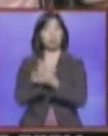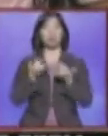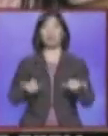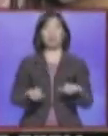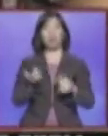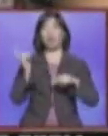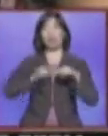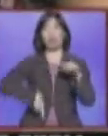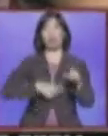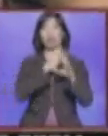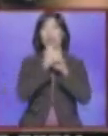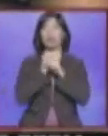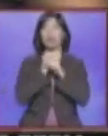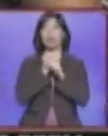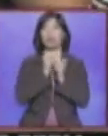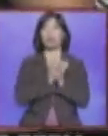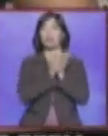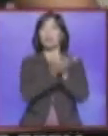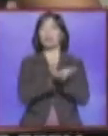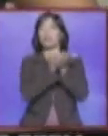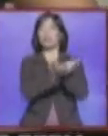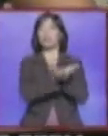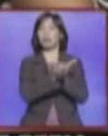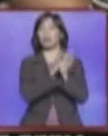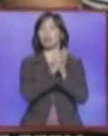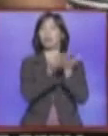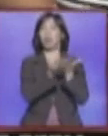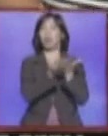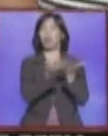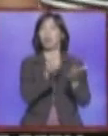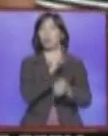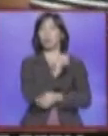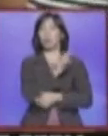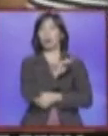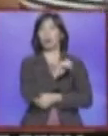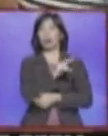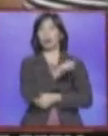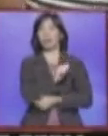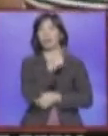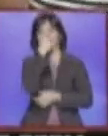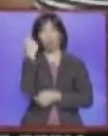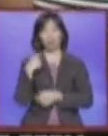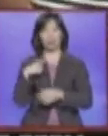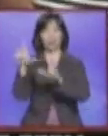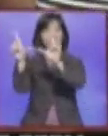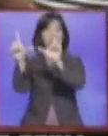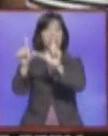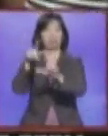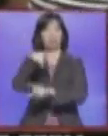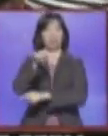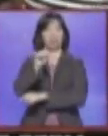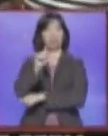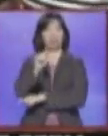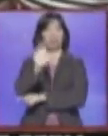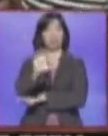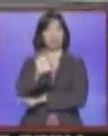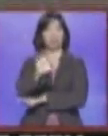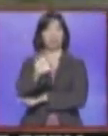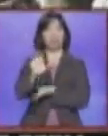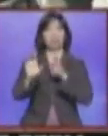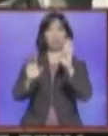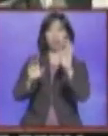makakuha ng seaman's book sa Marina kasi gawa nga nung lisensya ng PSTC na BST, revoke